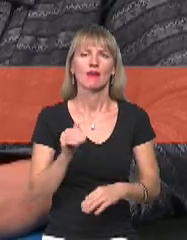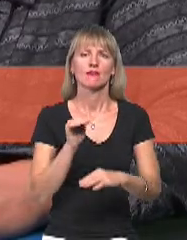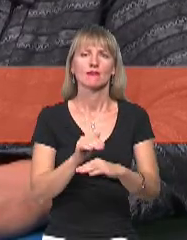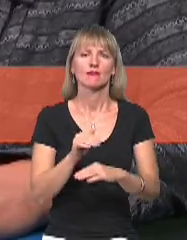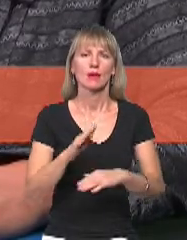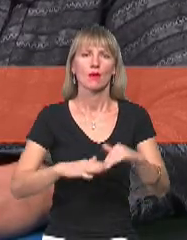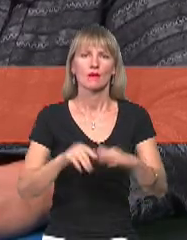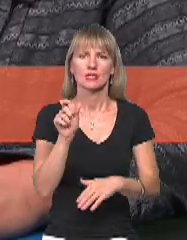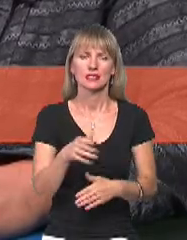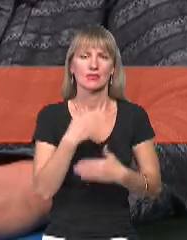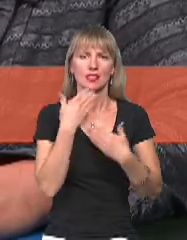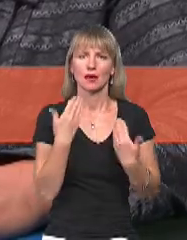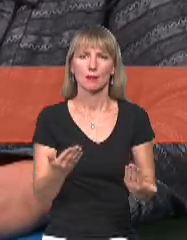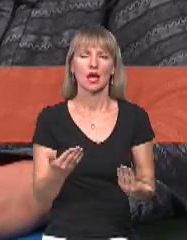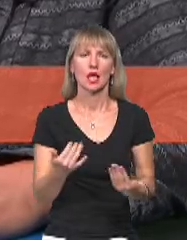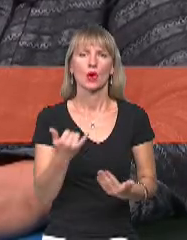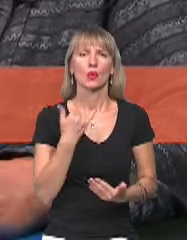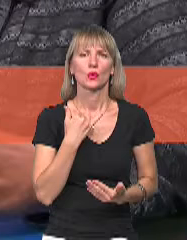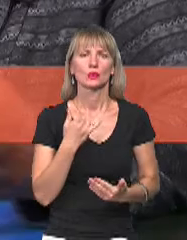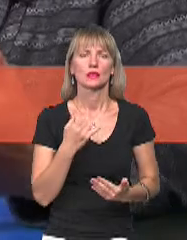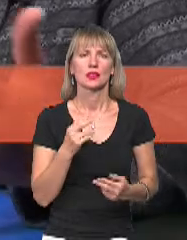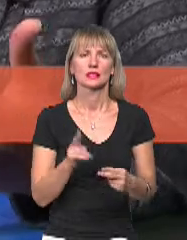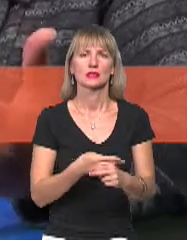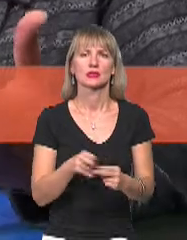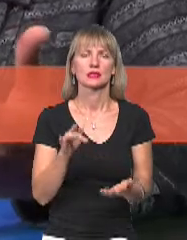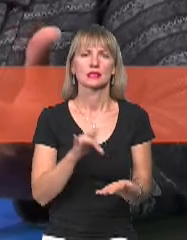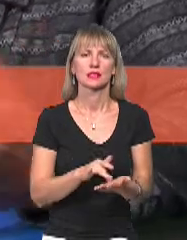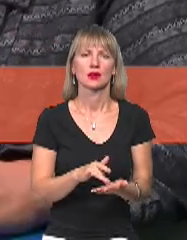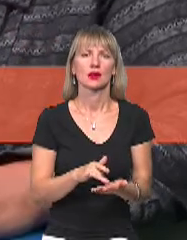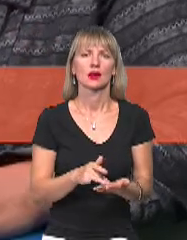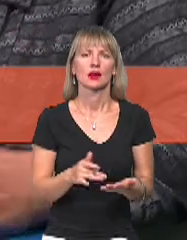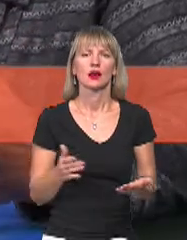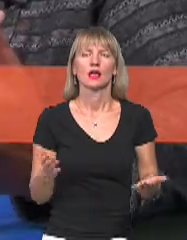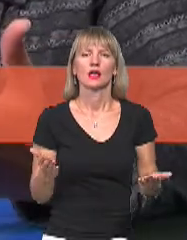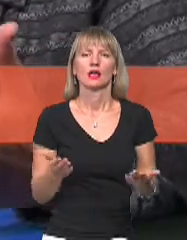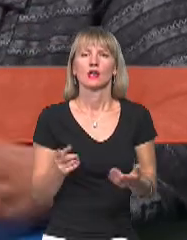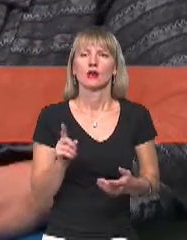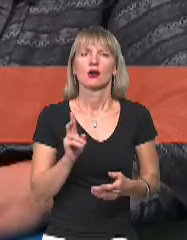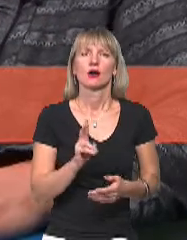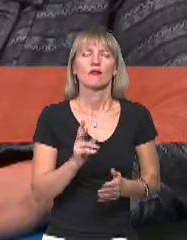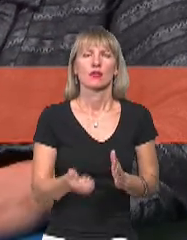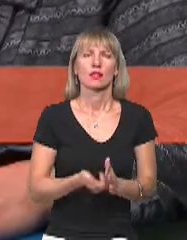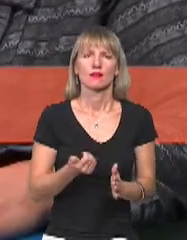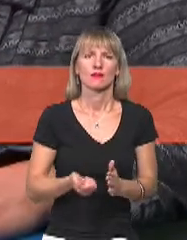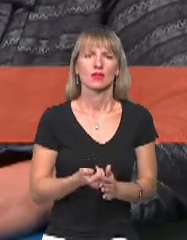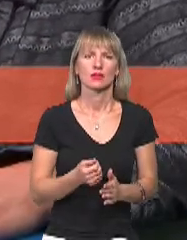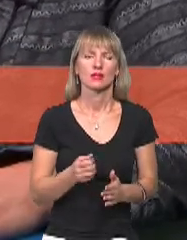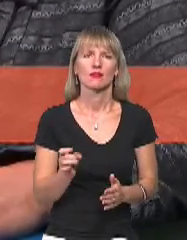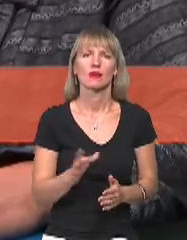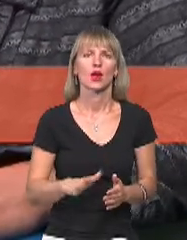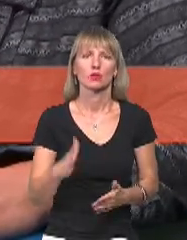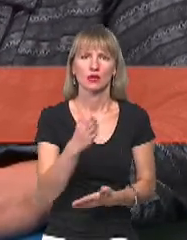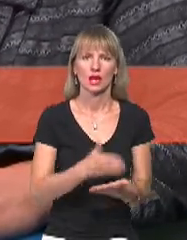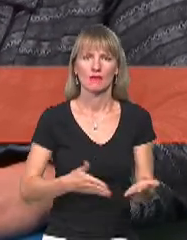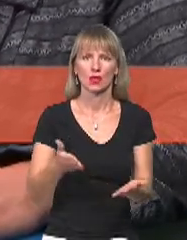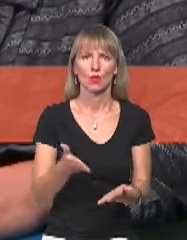фахівців немає. У нас з децентралізації... Який некомплект і який вихід з цієї ситуації? В деяких районах взагалі